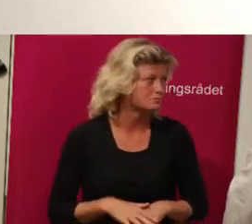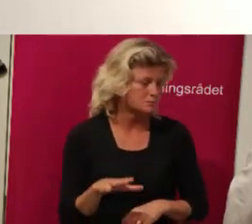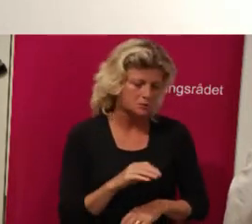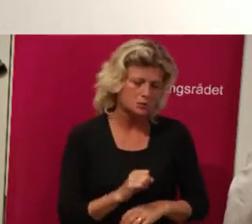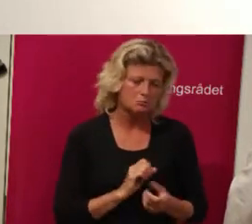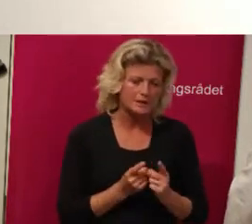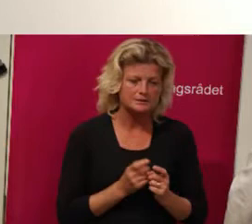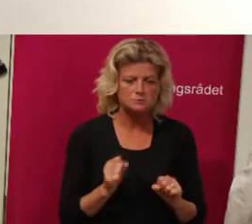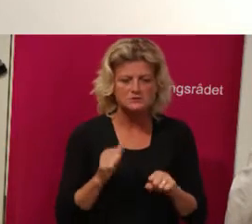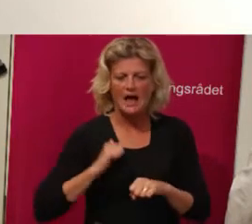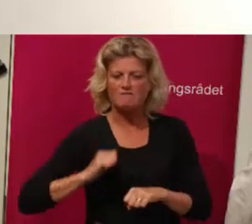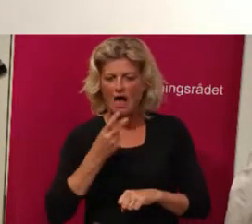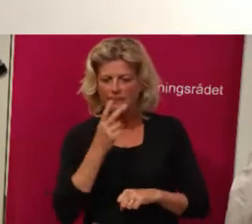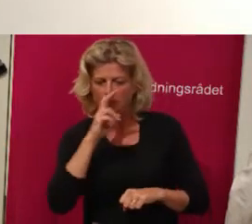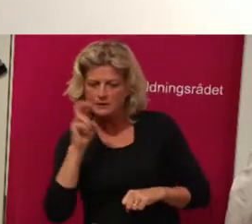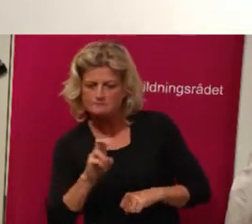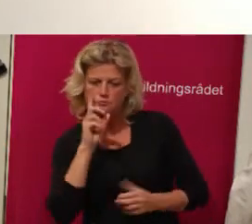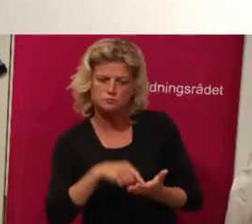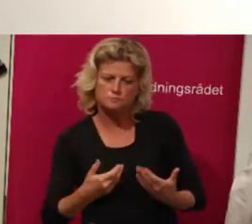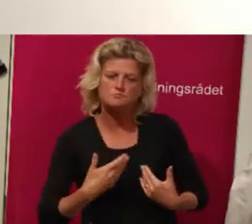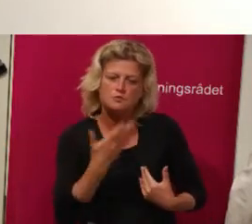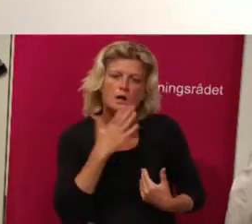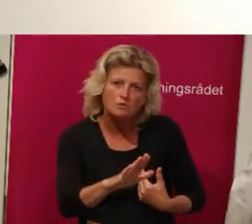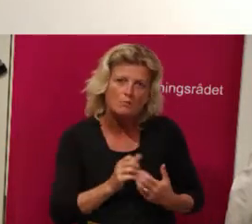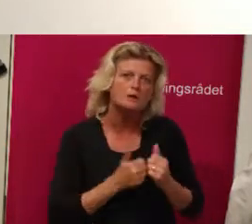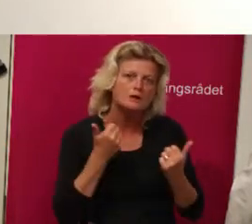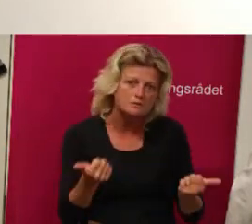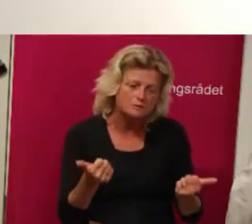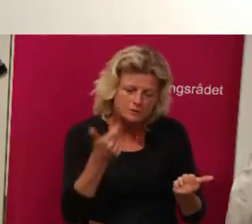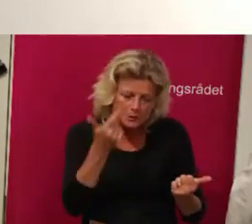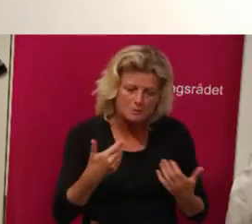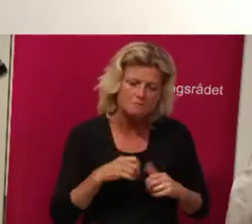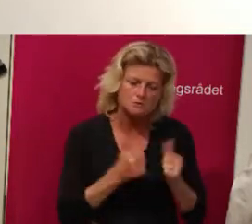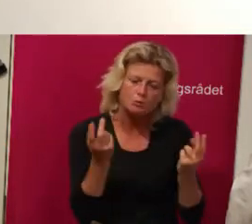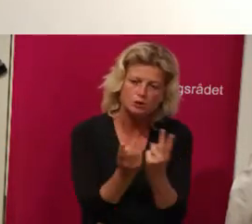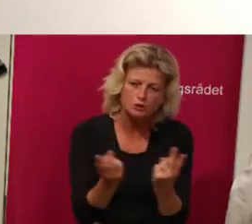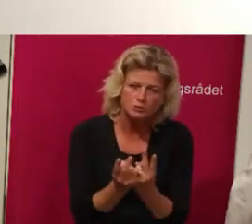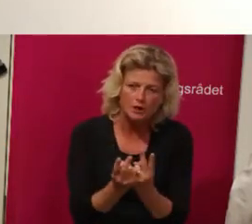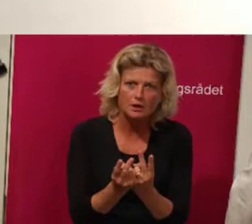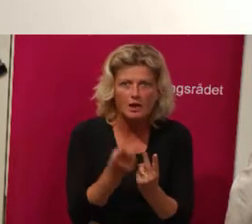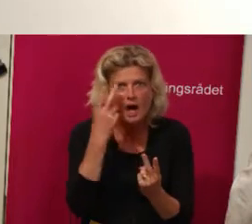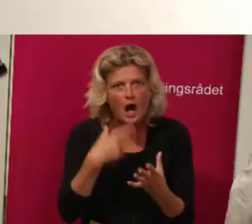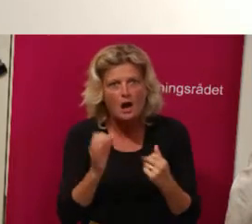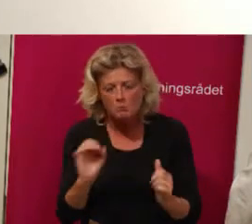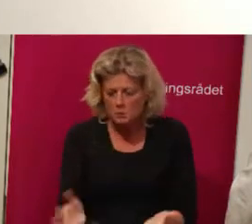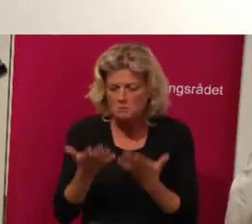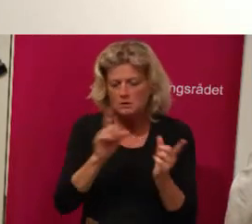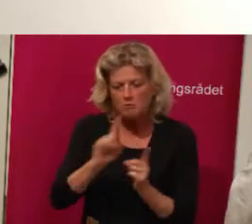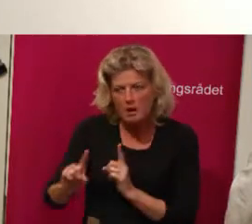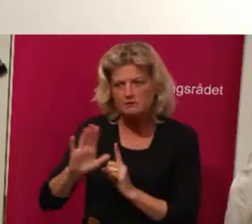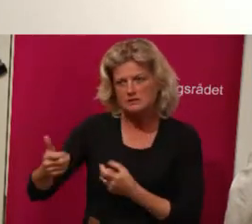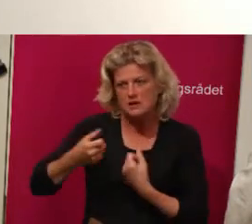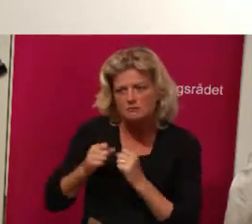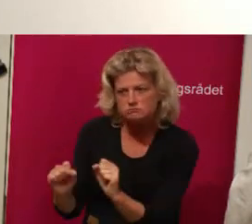ett perspektiv då. Va? Men för det betyder ganska mycket. Alltså. Det handlar om människors engagemang. Människors utveckling. Men det är inte gjort på